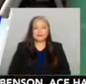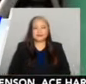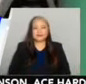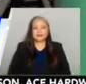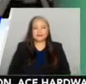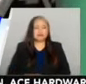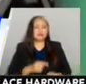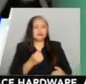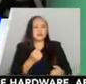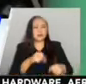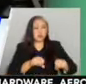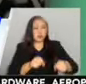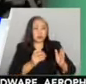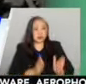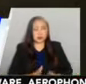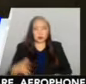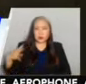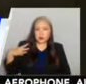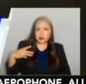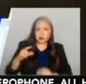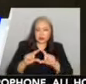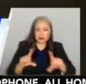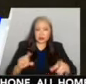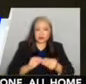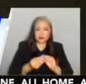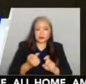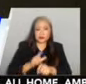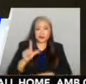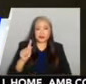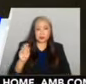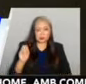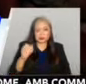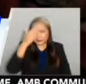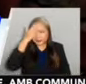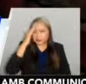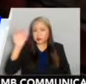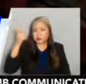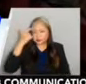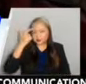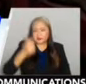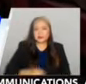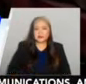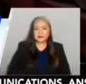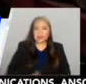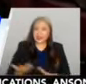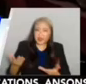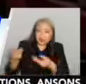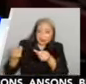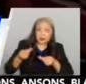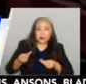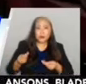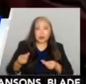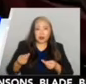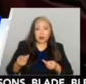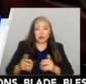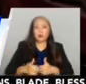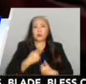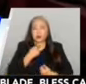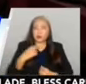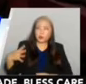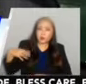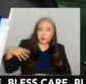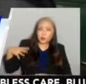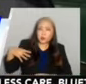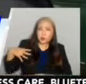plaka mula sa LTO. Kaya apilan nila sa gobyerno. Hindi mo na dumarating, siyempre kami, hintay kami ng hintay. Wala namang